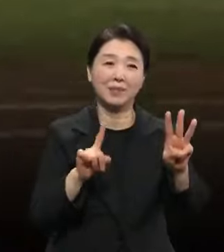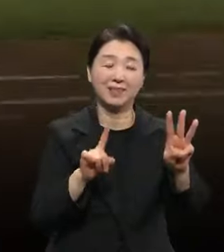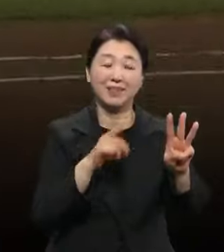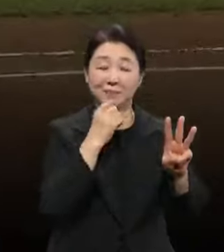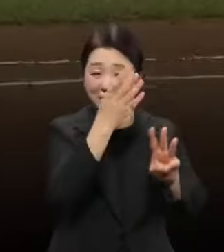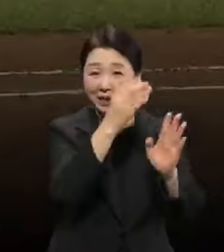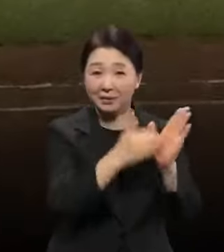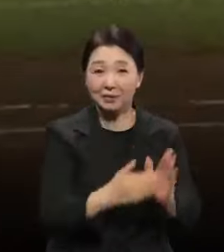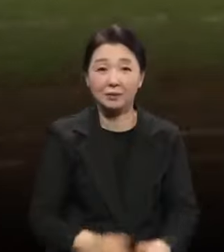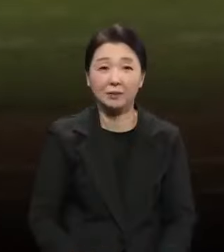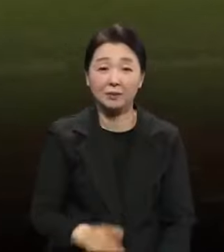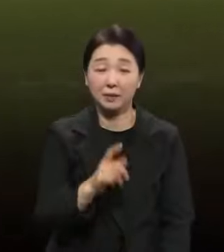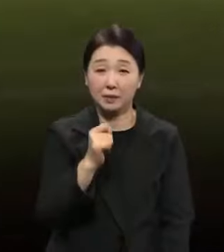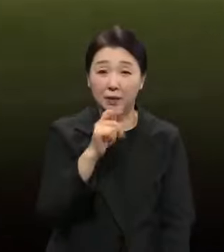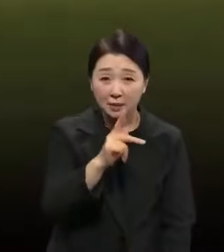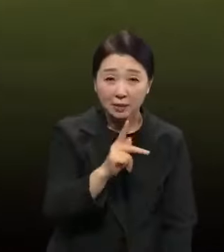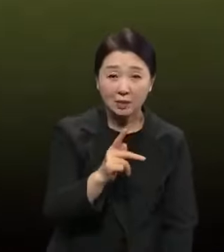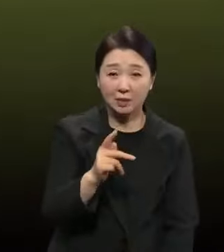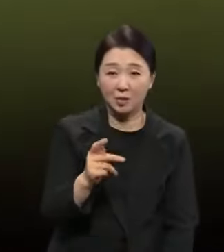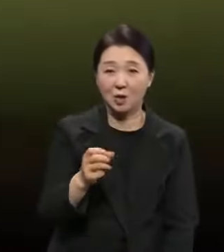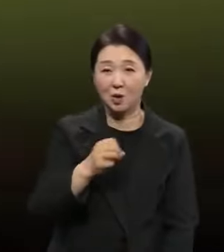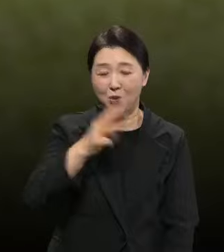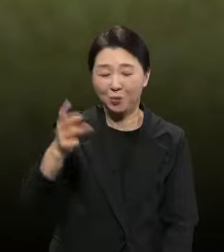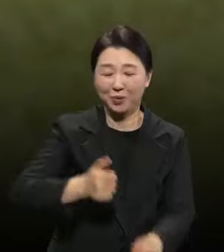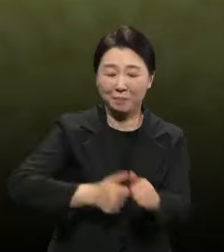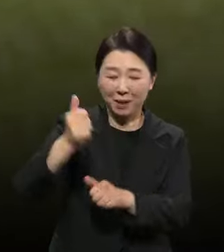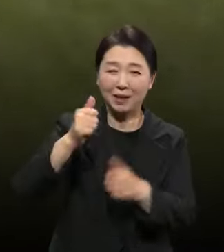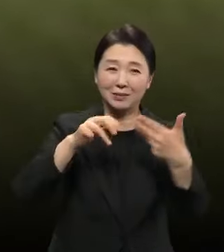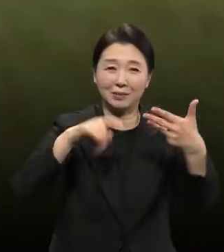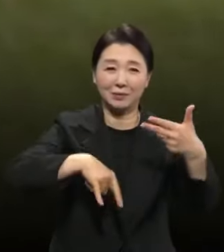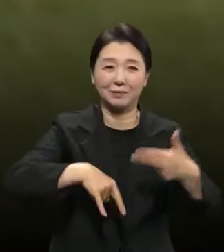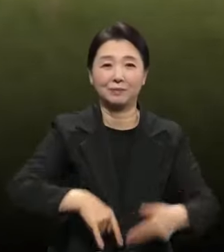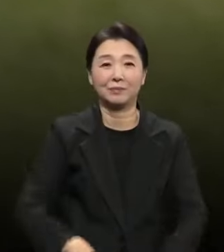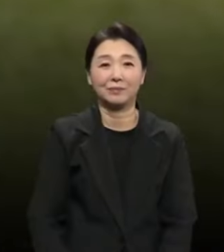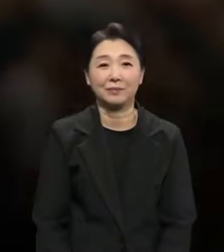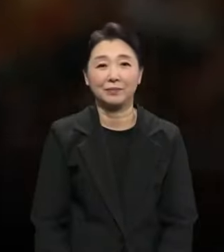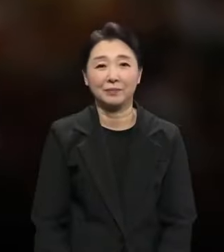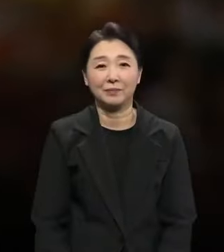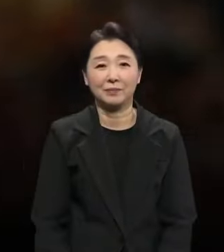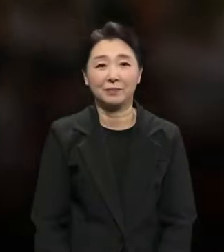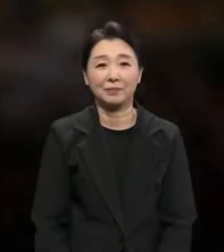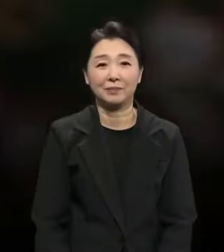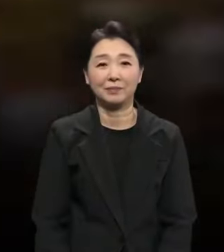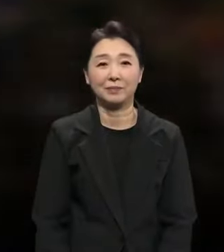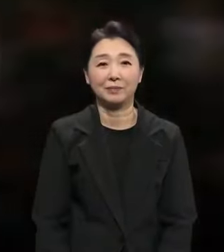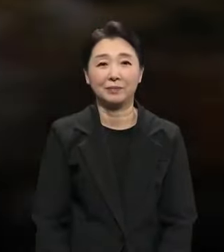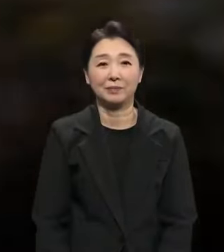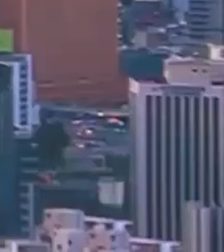거뒀는데요. KT는 롯데를 제치고 7위로 올라왔습니다. 오늘의 야구였습니다.